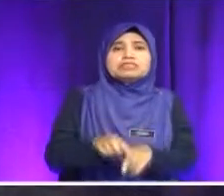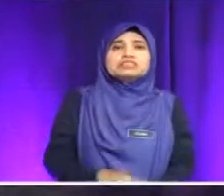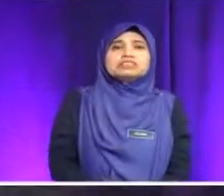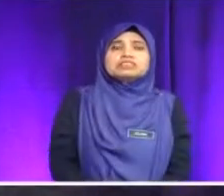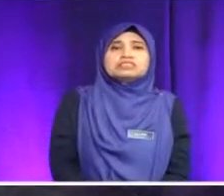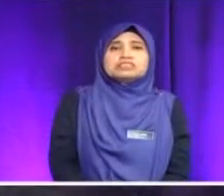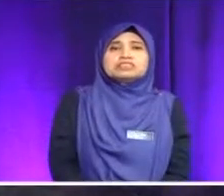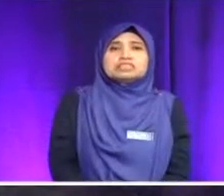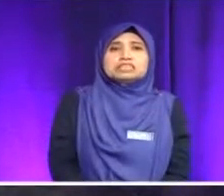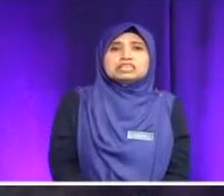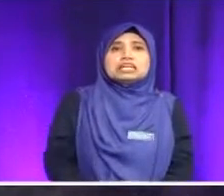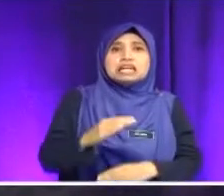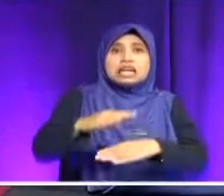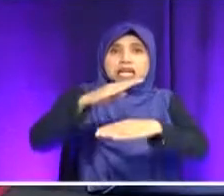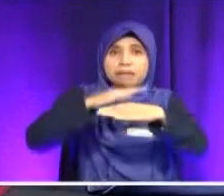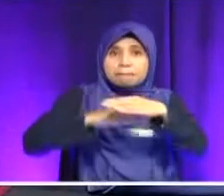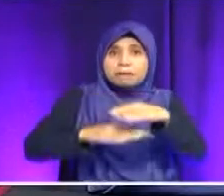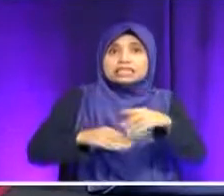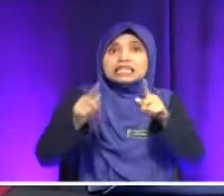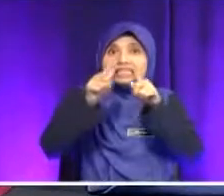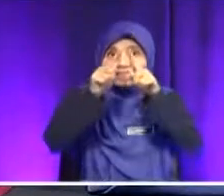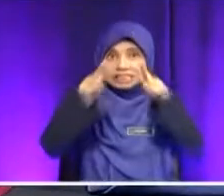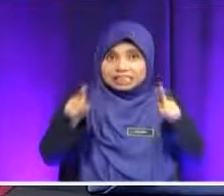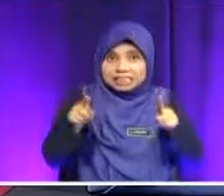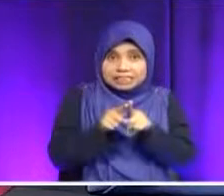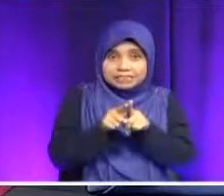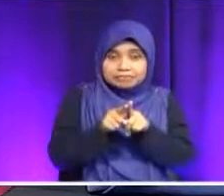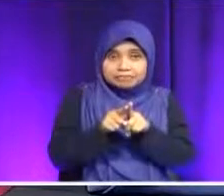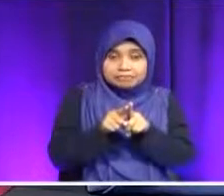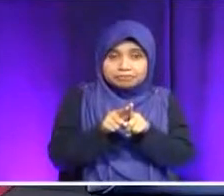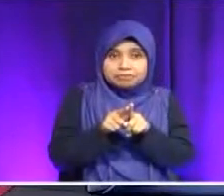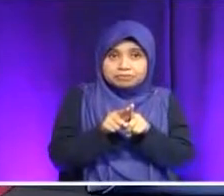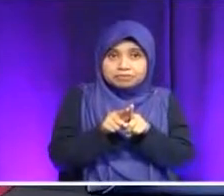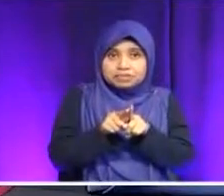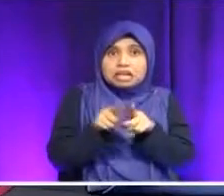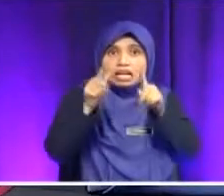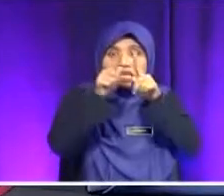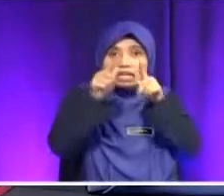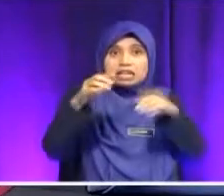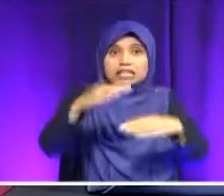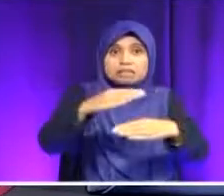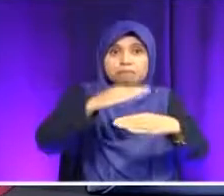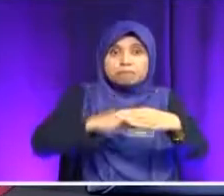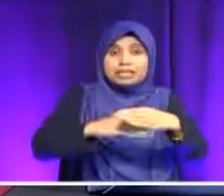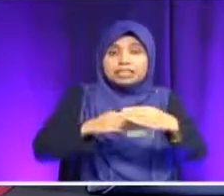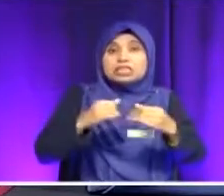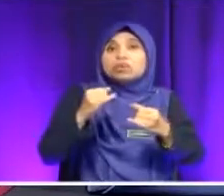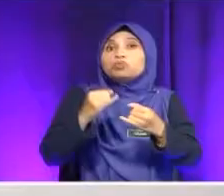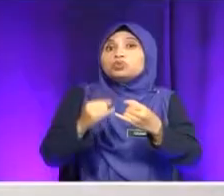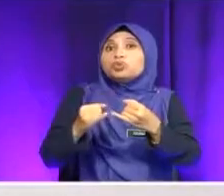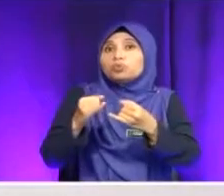Mehdi Pak berbentuk segitiga seperti ini ke kemudian dipakai di ujung Oke